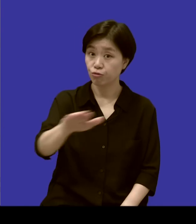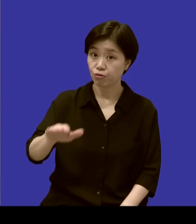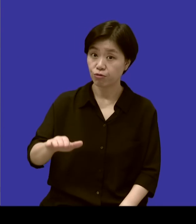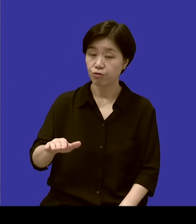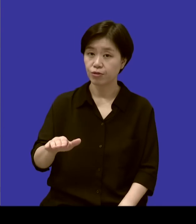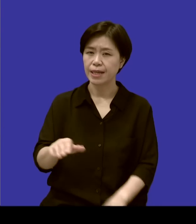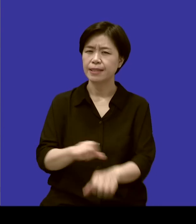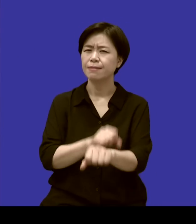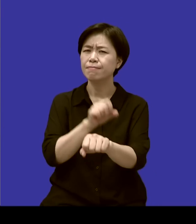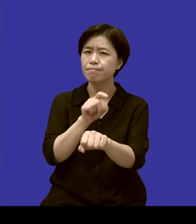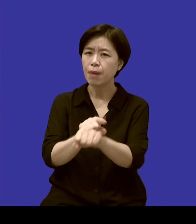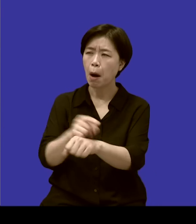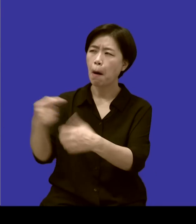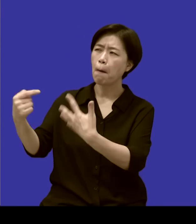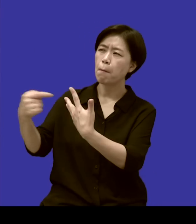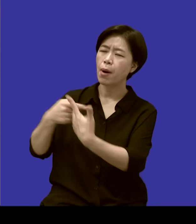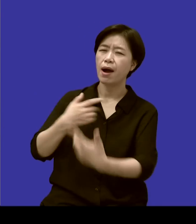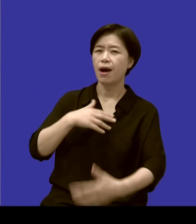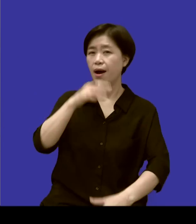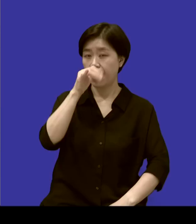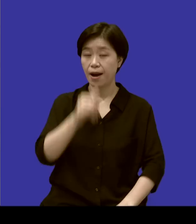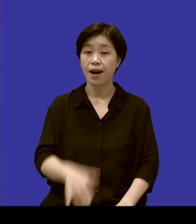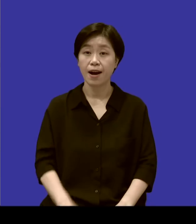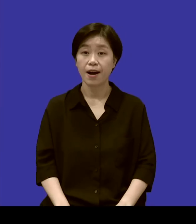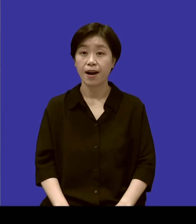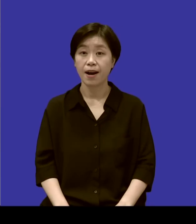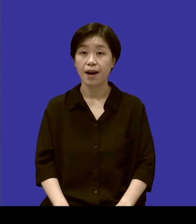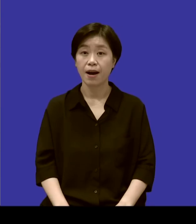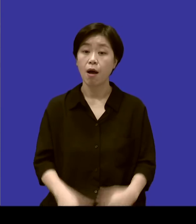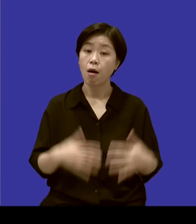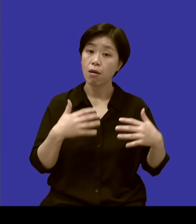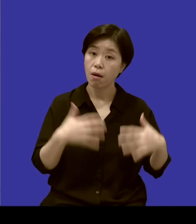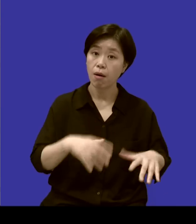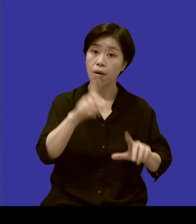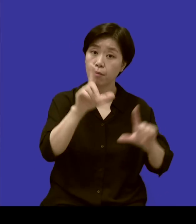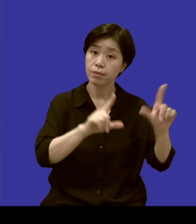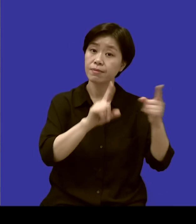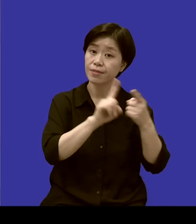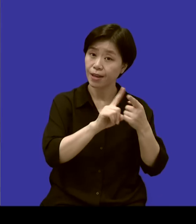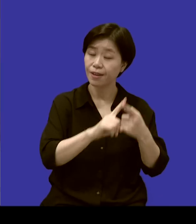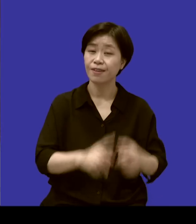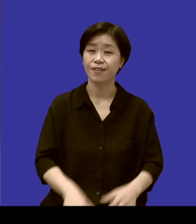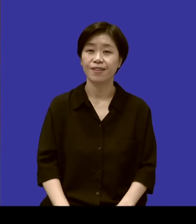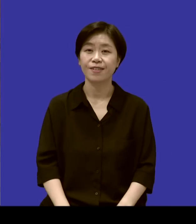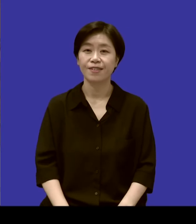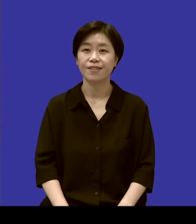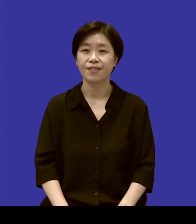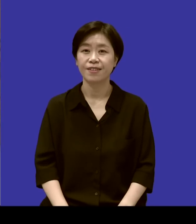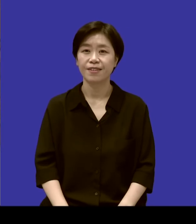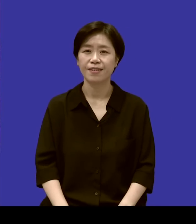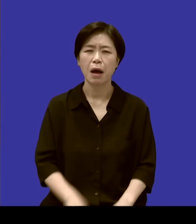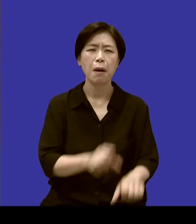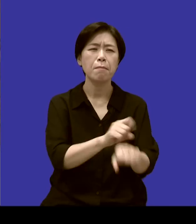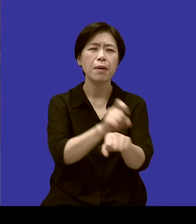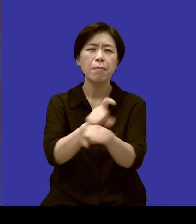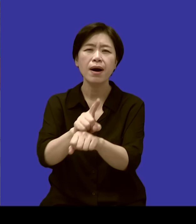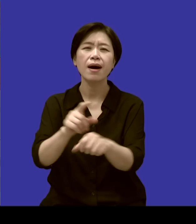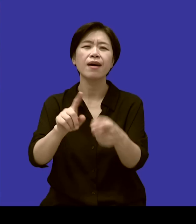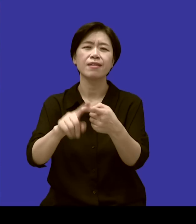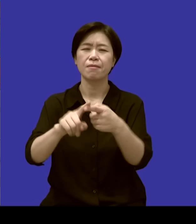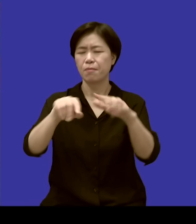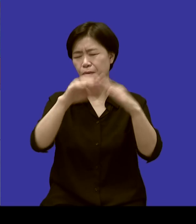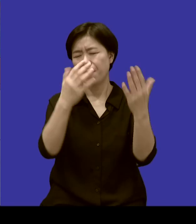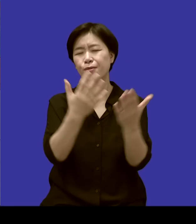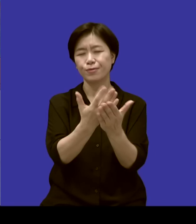잘 이용하시니까. 그럼요. 하나님 나라에는 연약한 자대로 또 우리의 또 그 성품대로 사용하시잖아요.